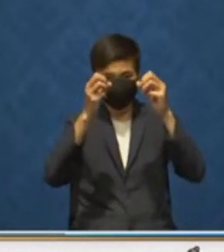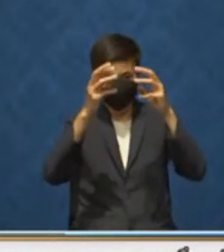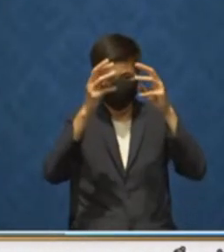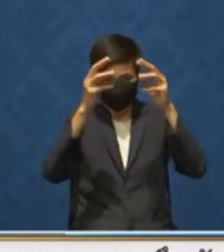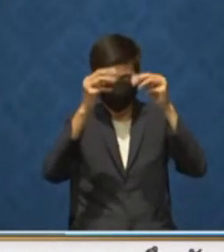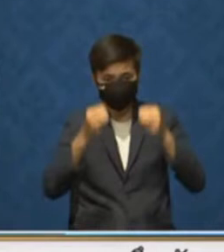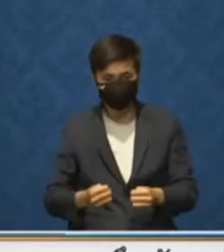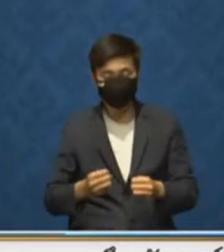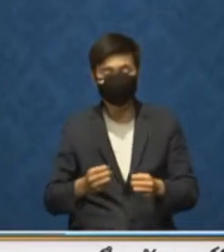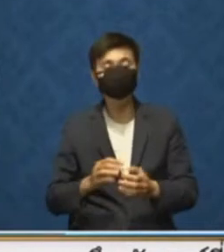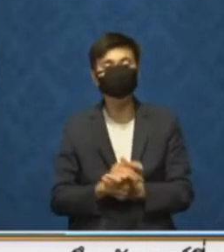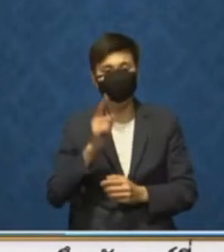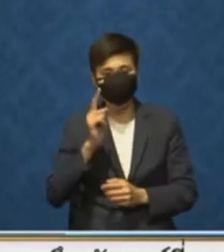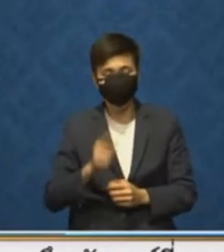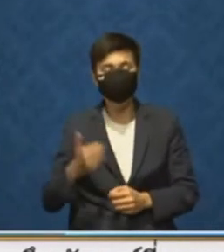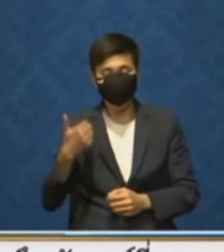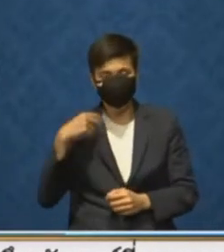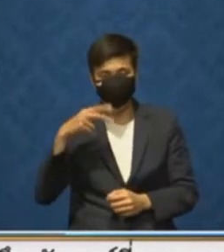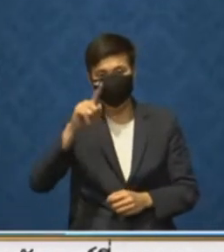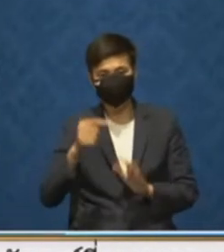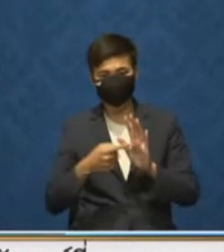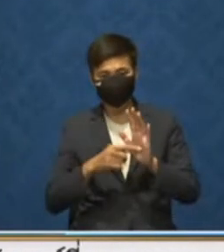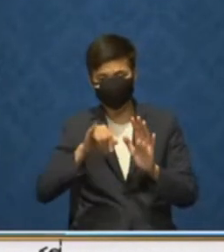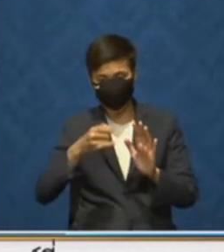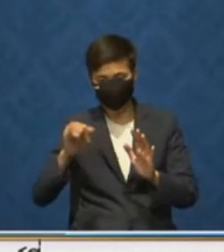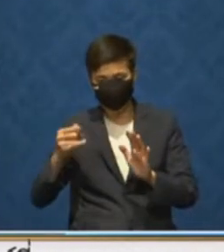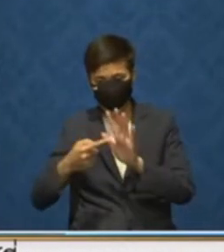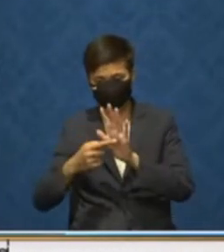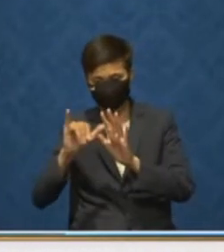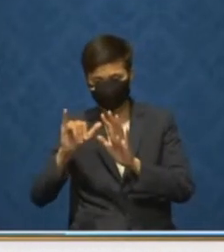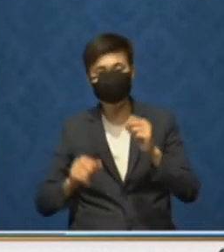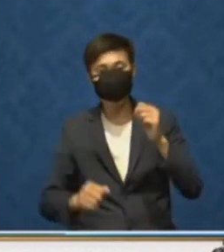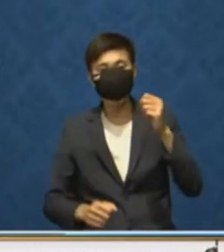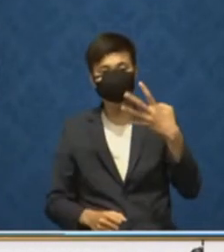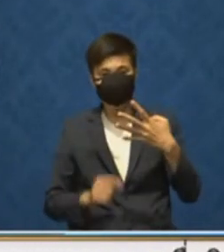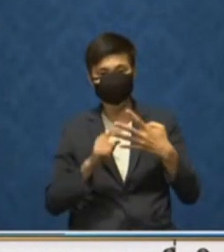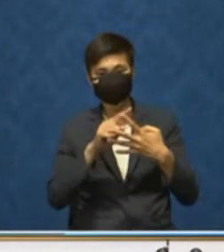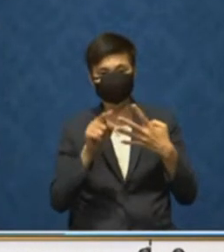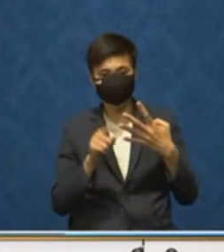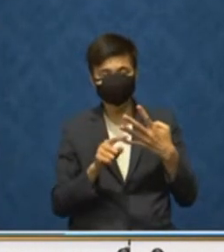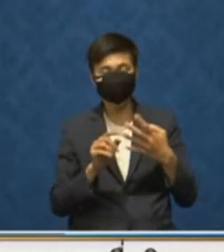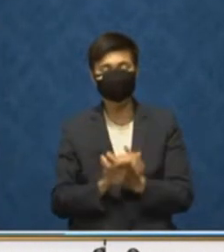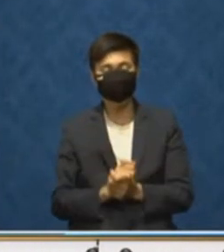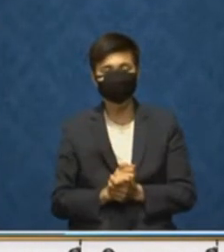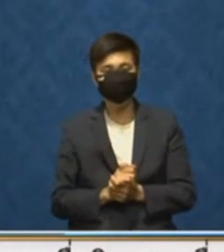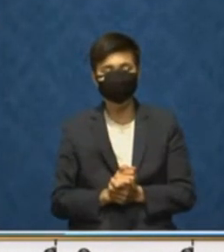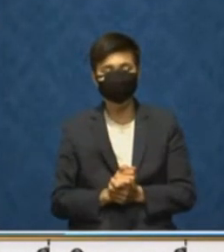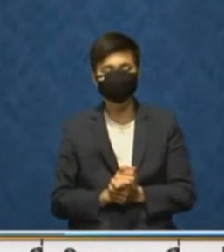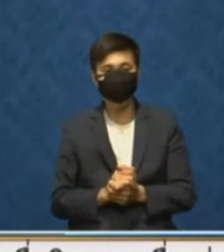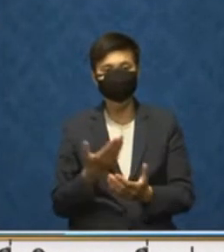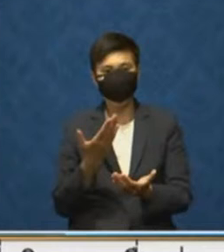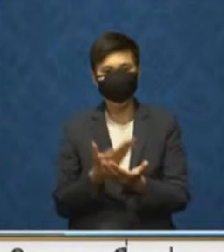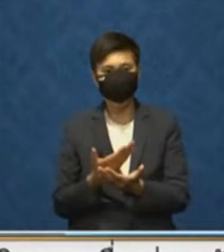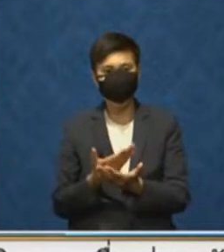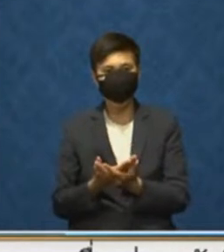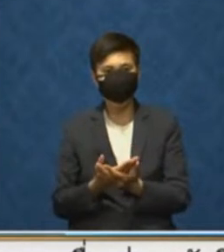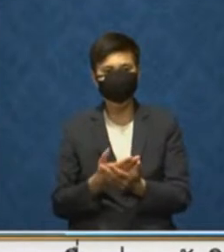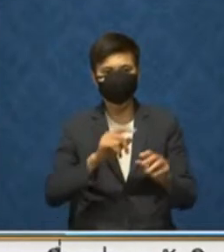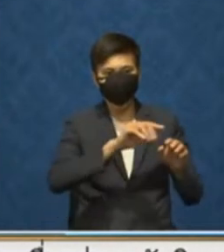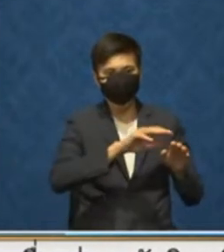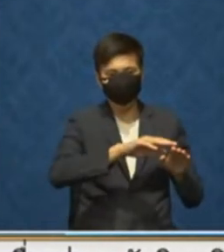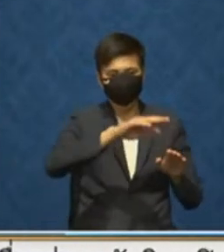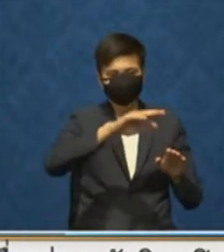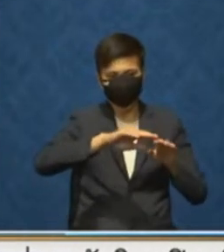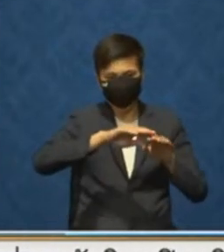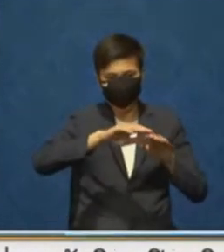ผมจึงต้องเล่นตรงนี้นะฮะหน้าได้รับงานสูงขึ้นจริงท่านจะเห็นว่ากราฟจะสูงขึ้นทุก